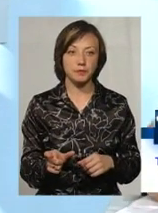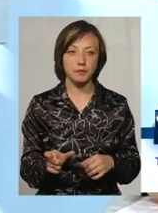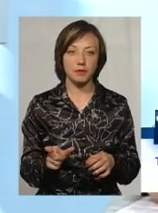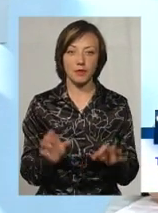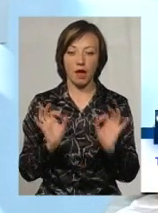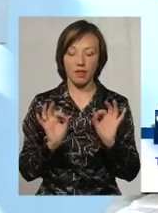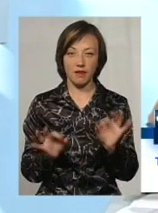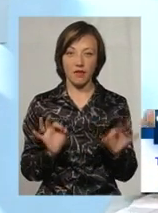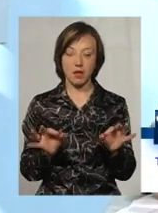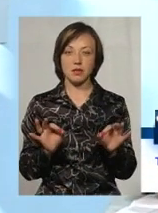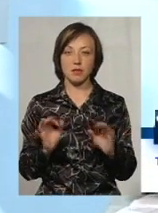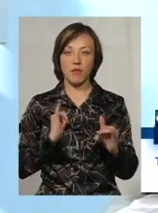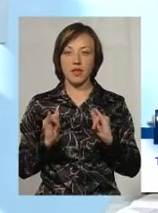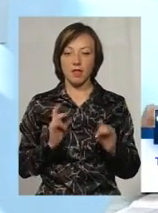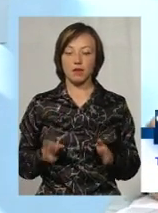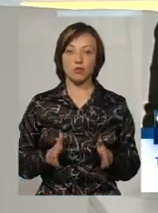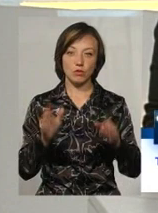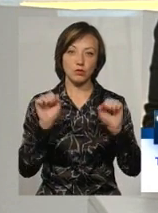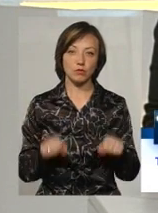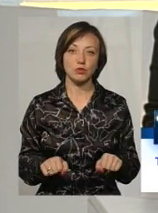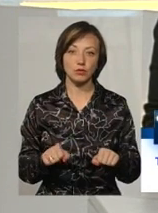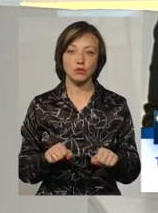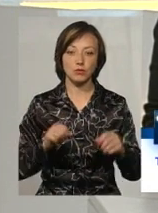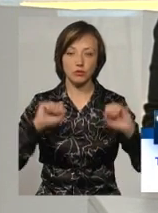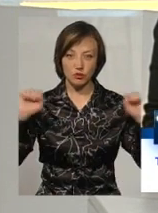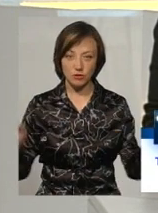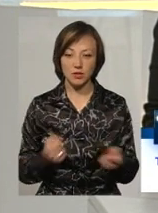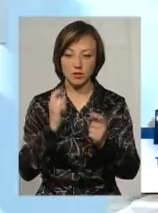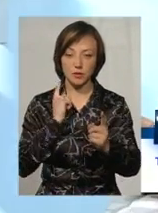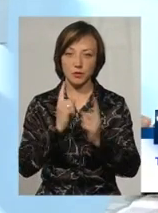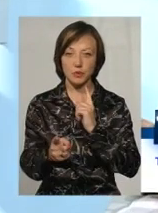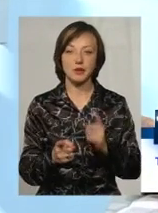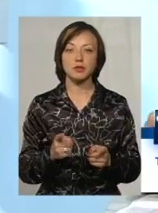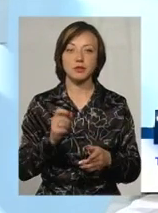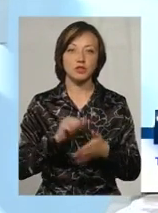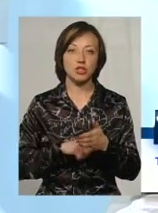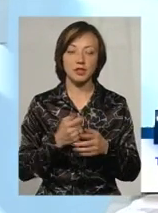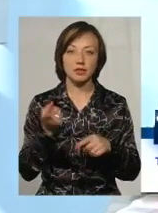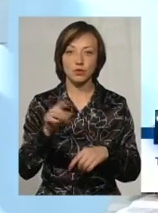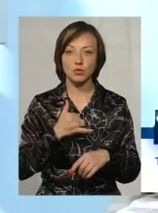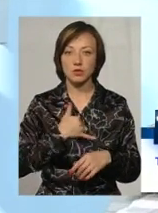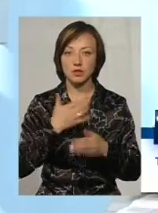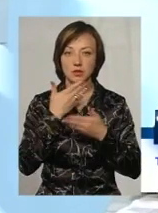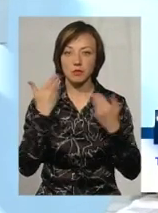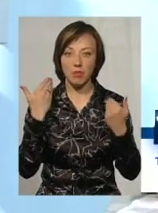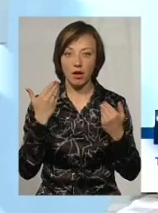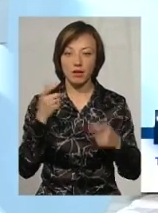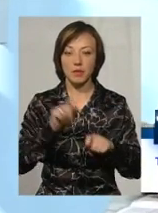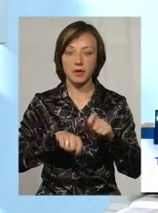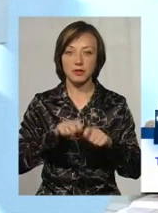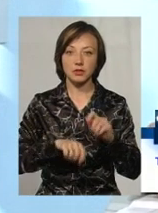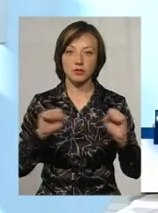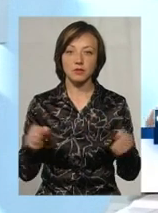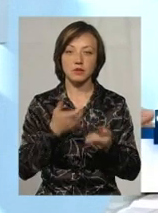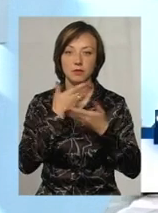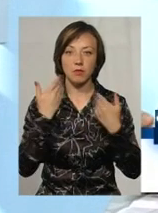адекватність його поведінки на дорозі, адже ви знаєте, що водії можуть рухатись великою швидкістю, а через те, що в нас немає засобів вимірювання швидкості, ми не